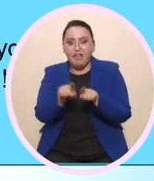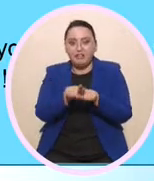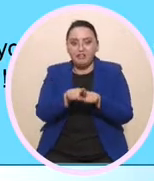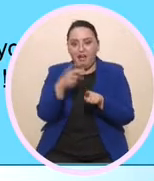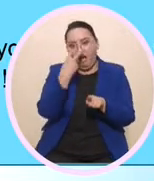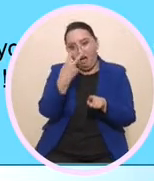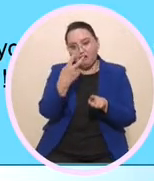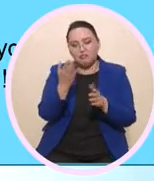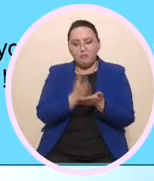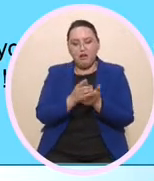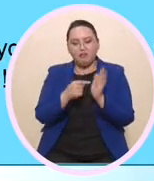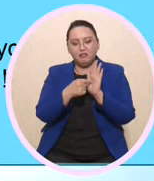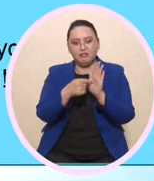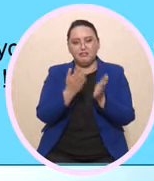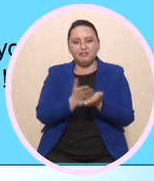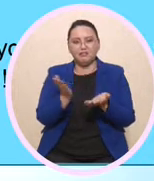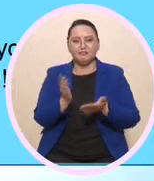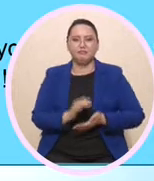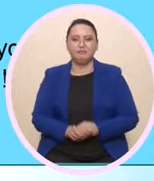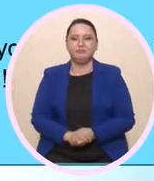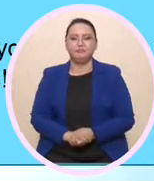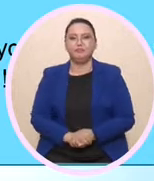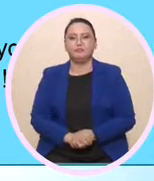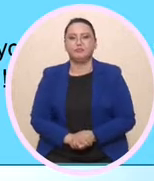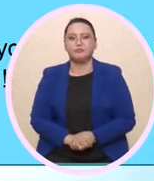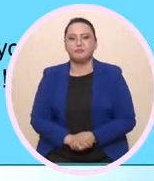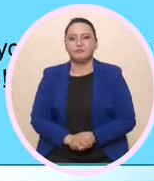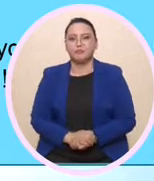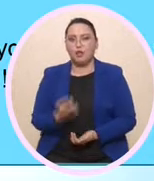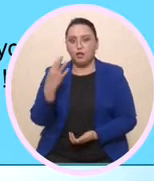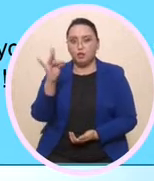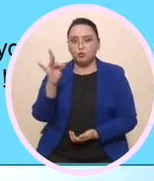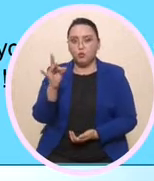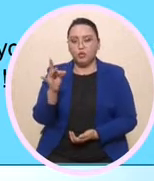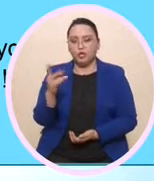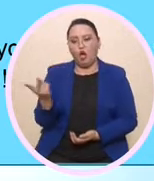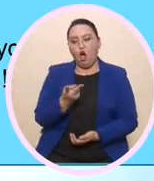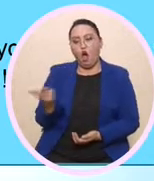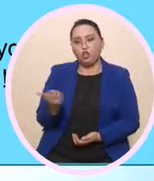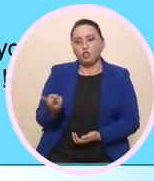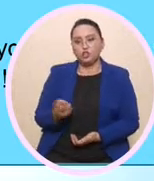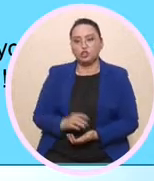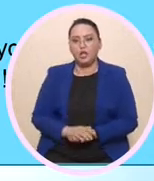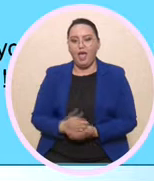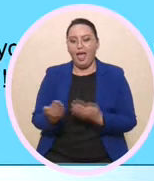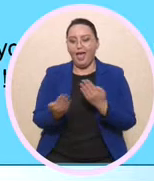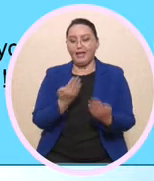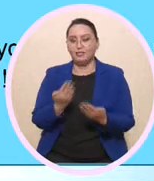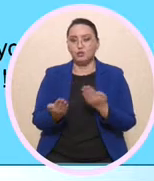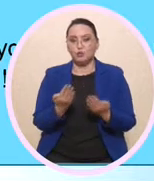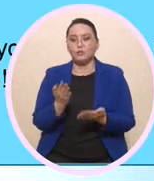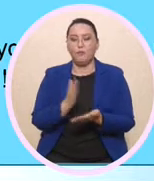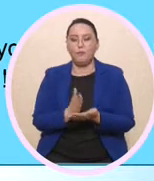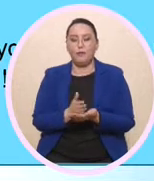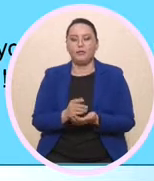байна. За энэ хэсгээр бол дүрийг хооронд нь харьцуулсан үг үйлдэл